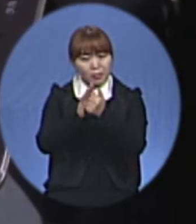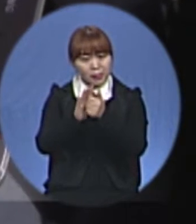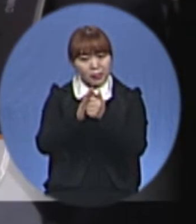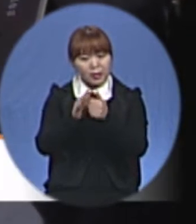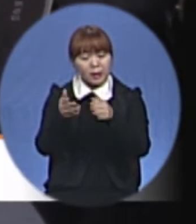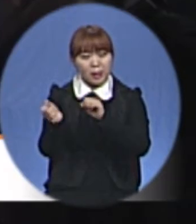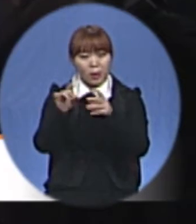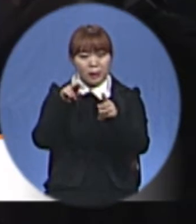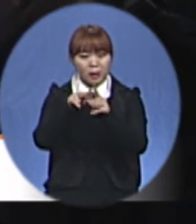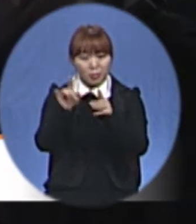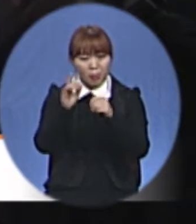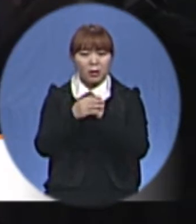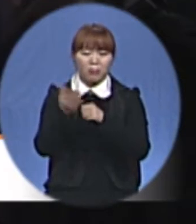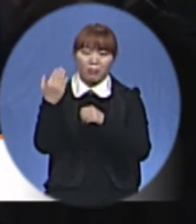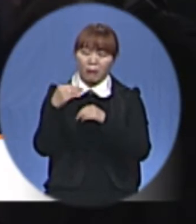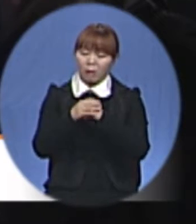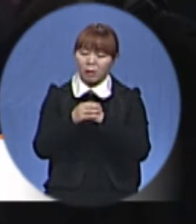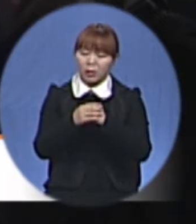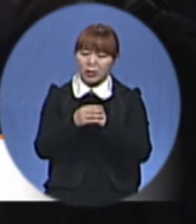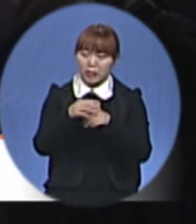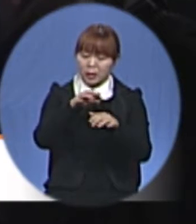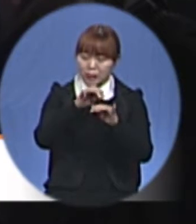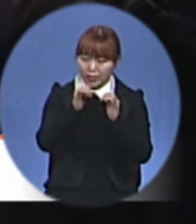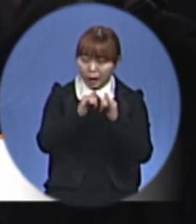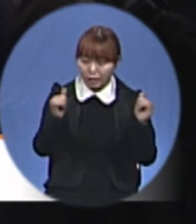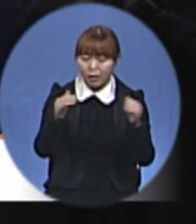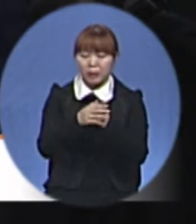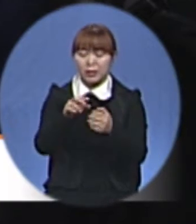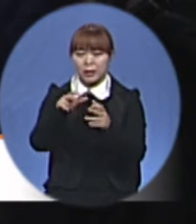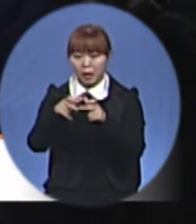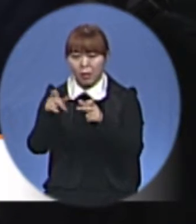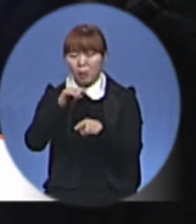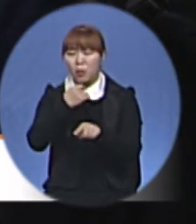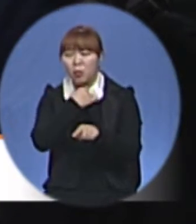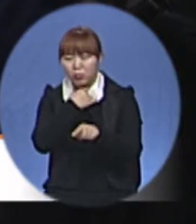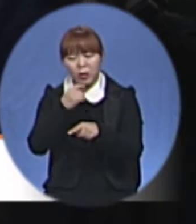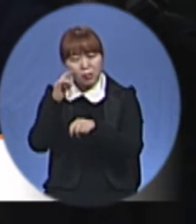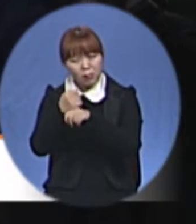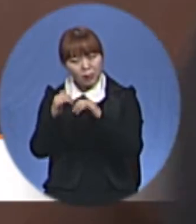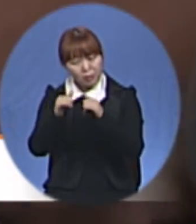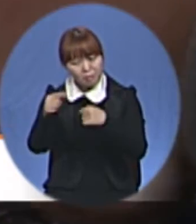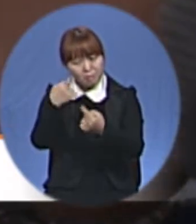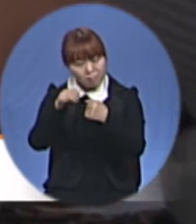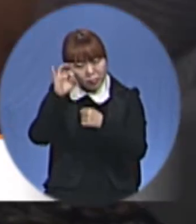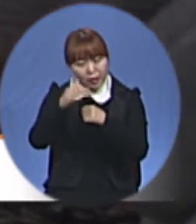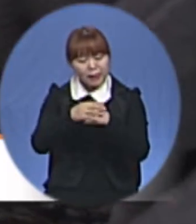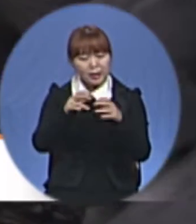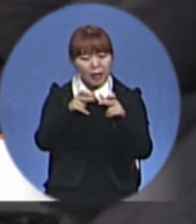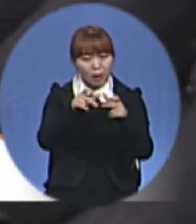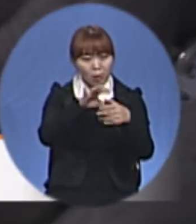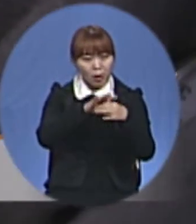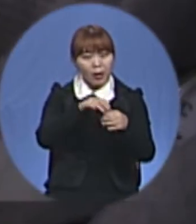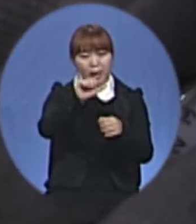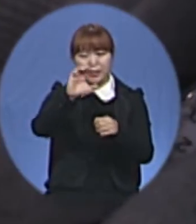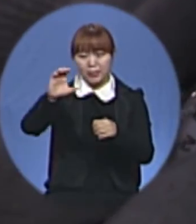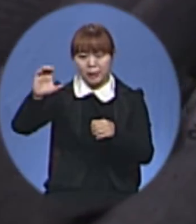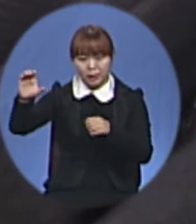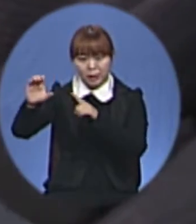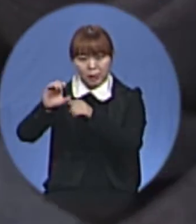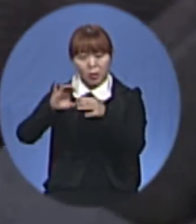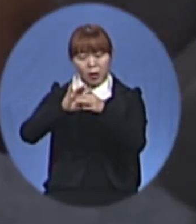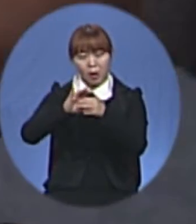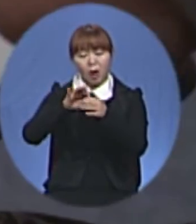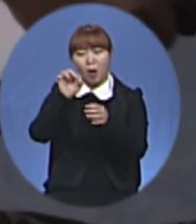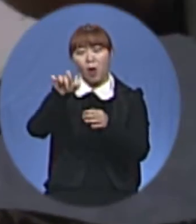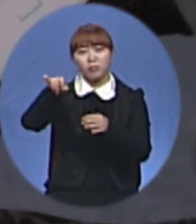지난 2년 동안 이용인, 전문가들을 대상으로 한 설문조사와 욕구조사를 통해 이용인 중심의 스마트 AAC 기기